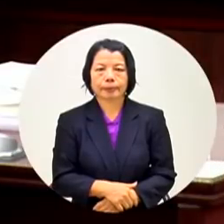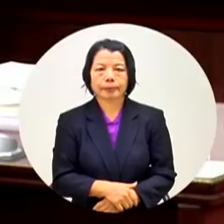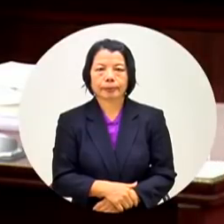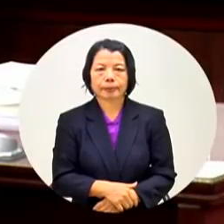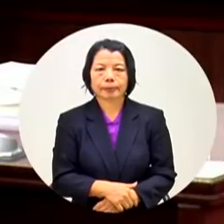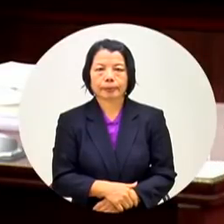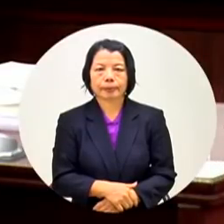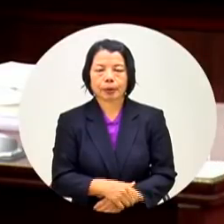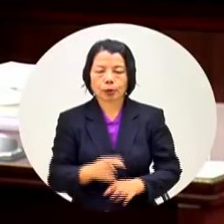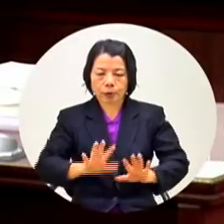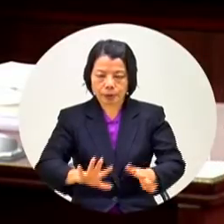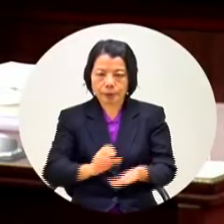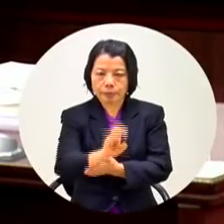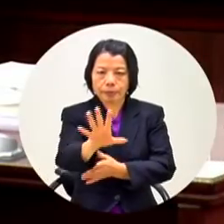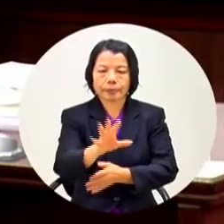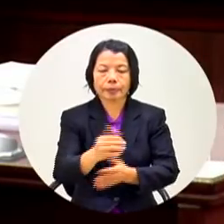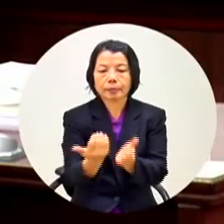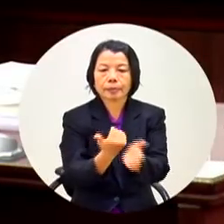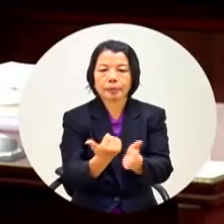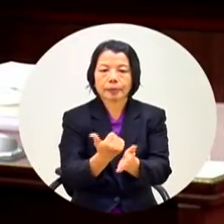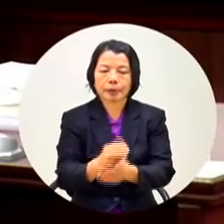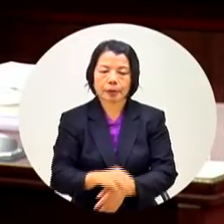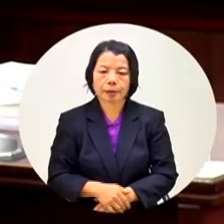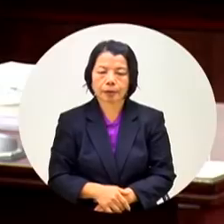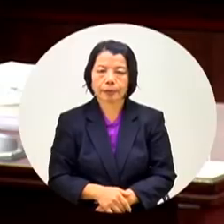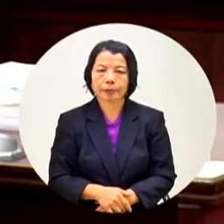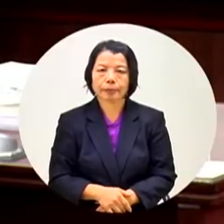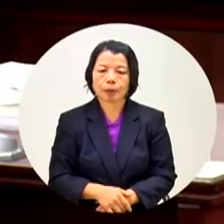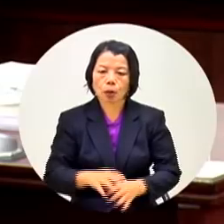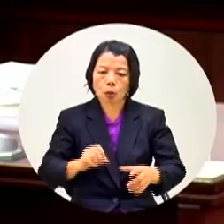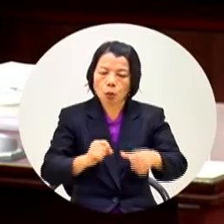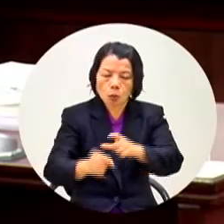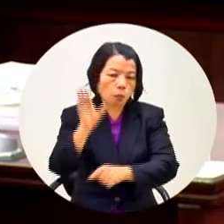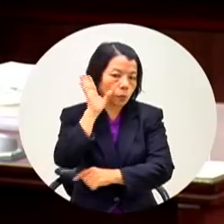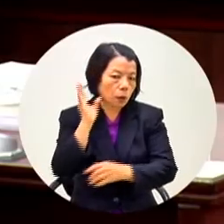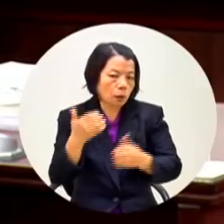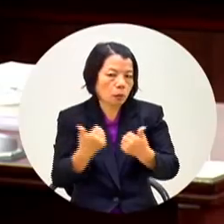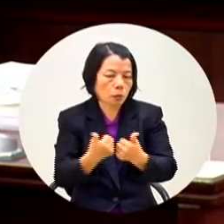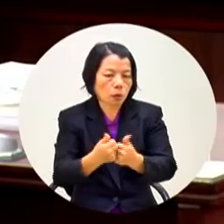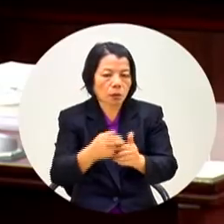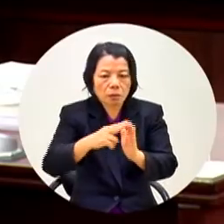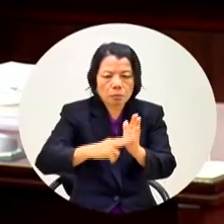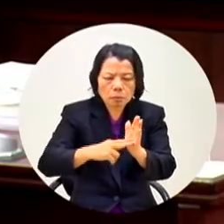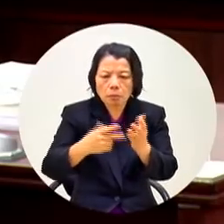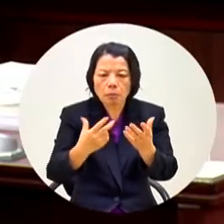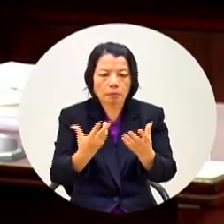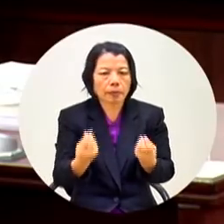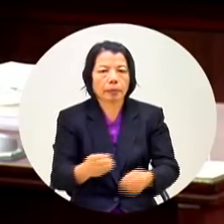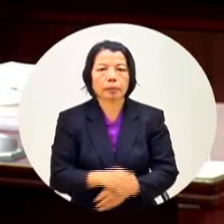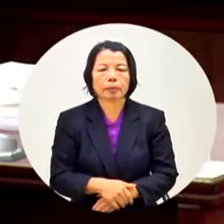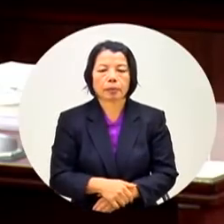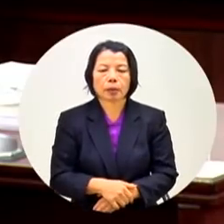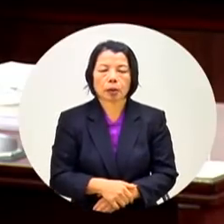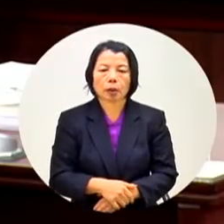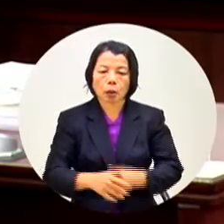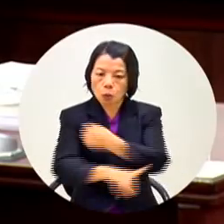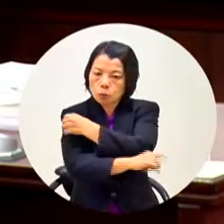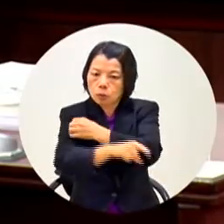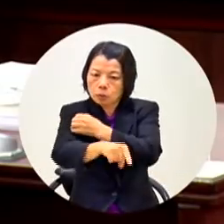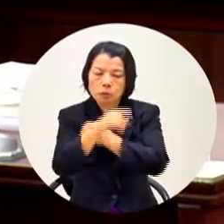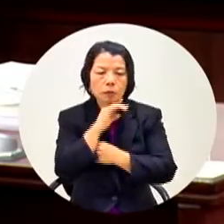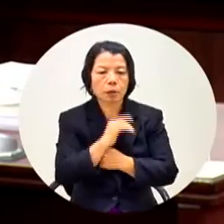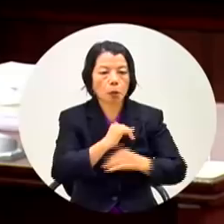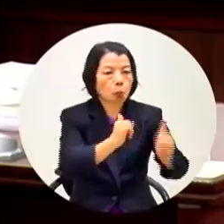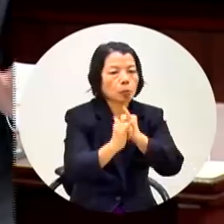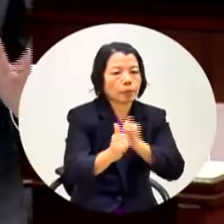我已经一再讲过，为什么在公听说明会我们没有提出改线？因为我们有最后一个方案是请市民朋友提供我们的意见来参考，我